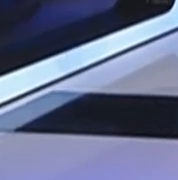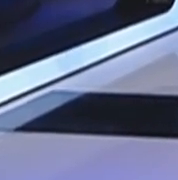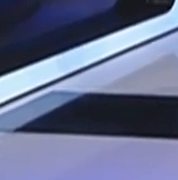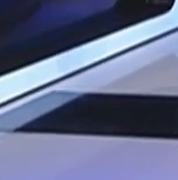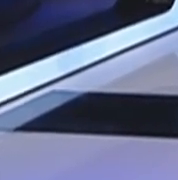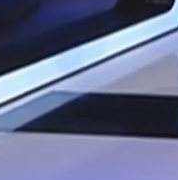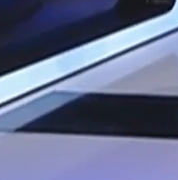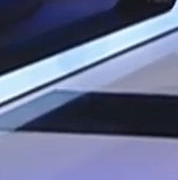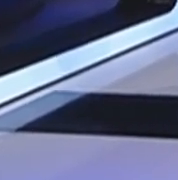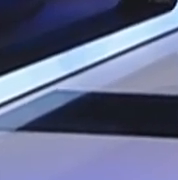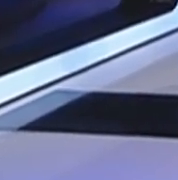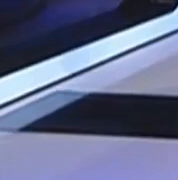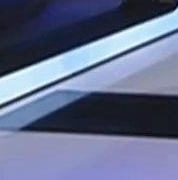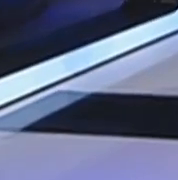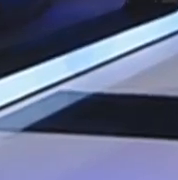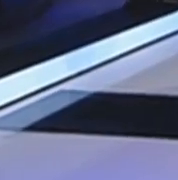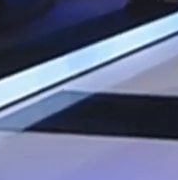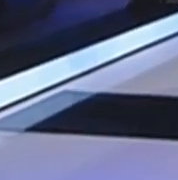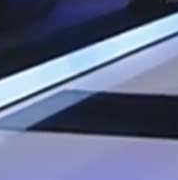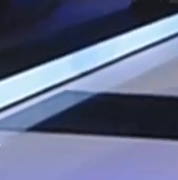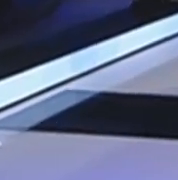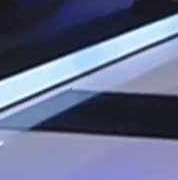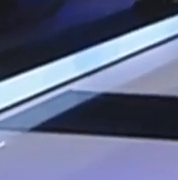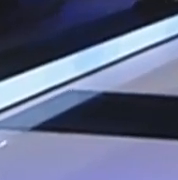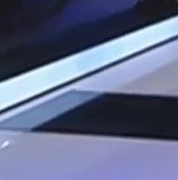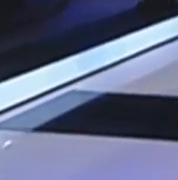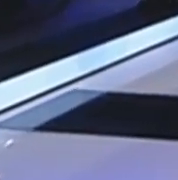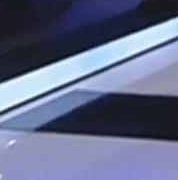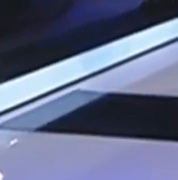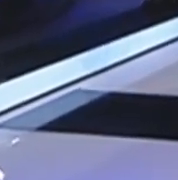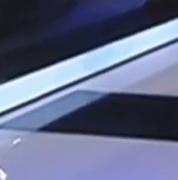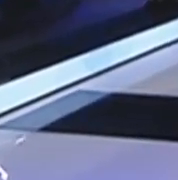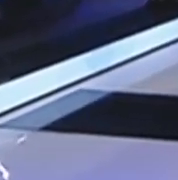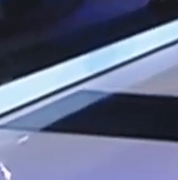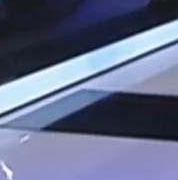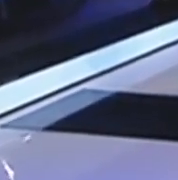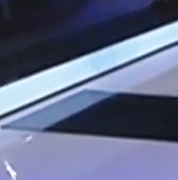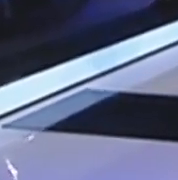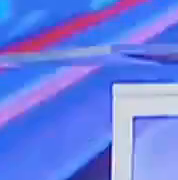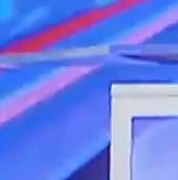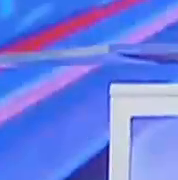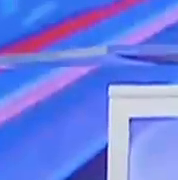ساصير يوما فكره لا سيف يحملها